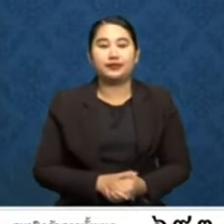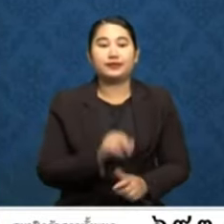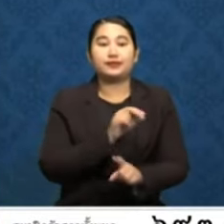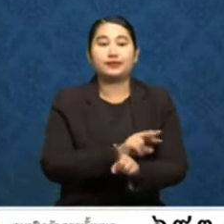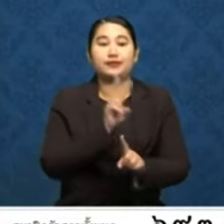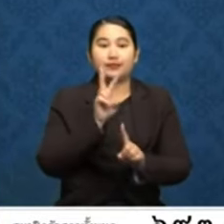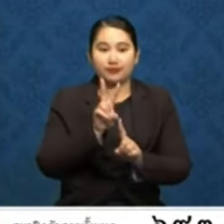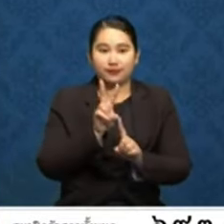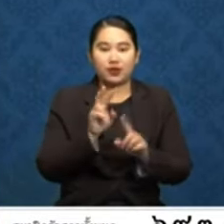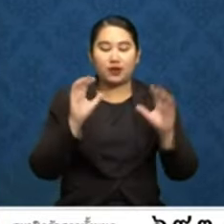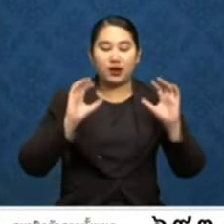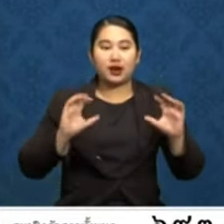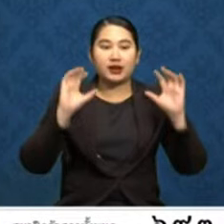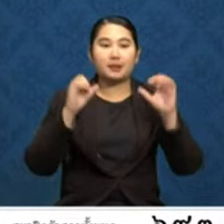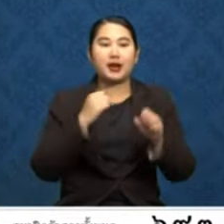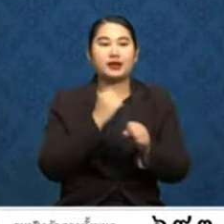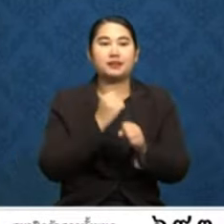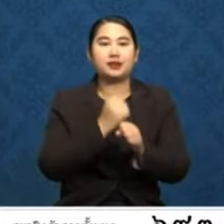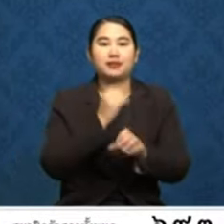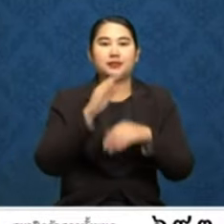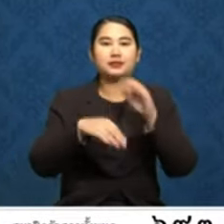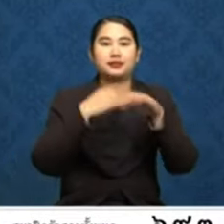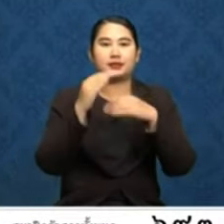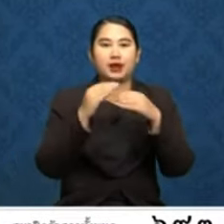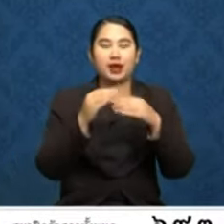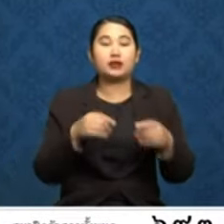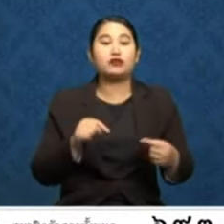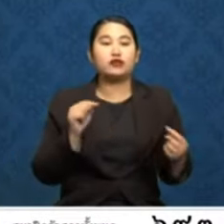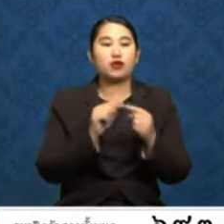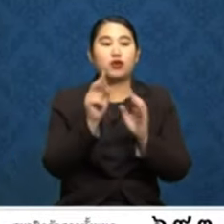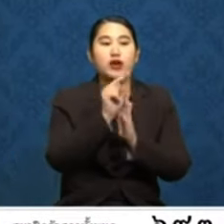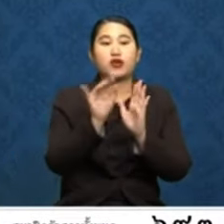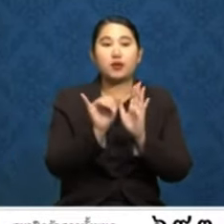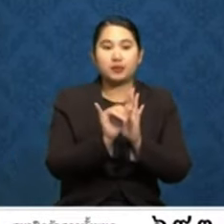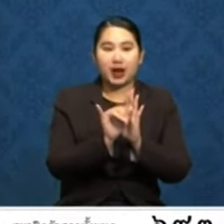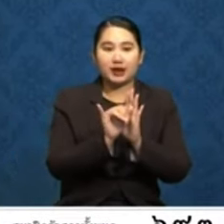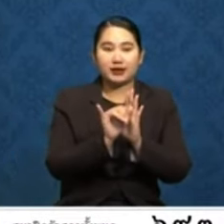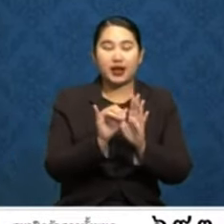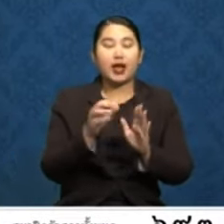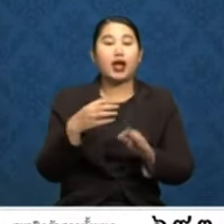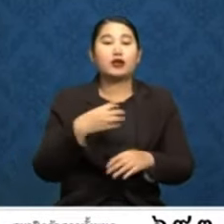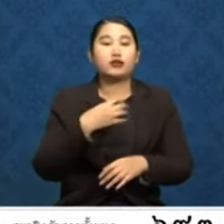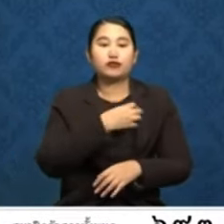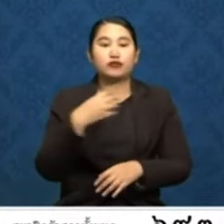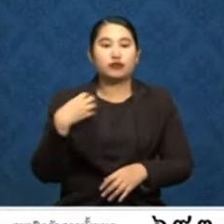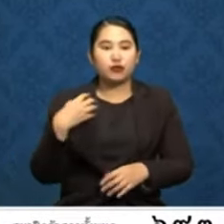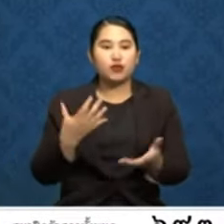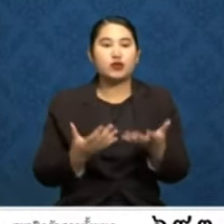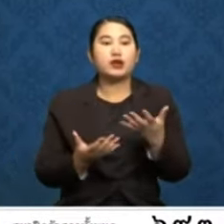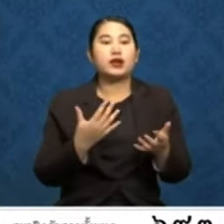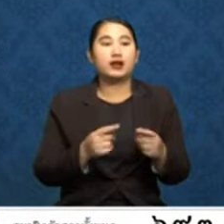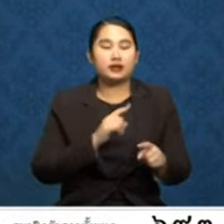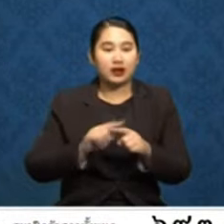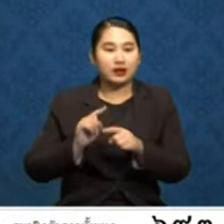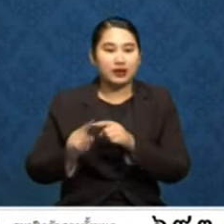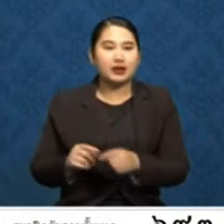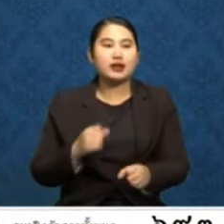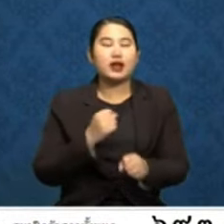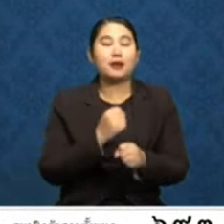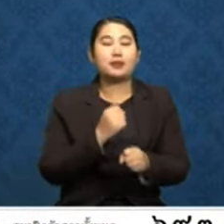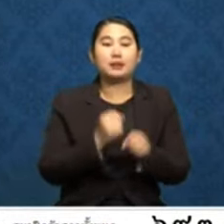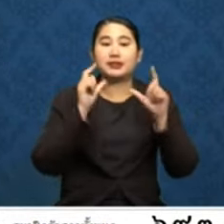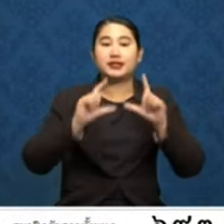2. รัฐบาลจะเดินหน้าสานต่อนโยบายการทูตเศรษฐกิจเชิงรุกและสร้างซอฟต์พา